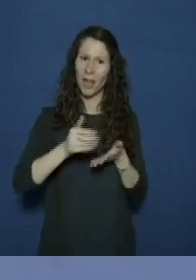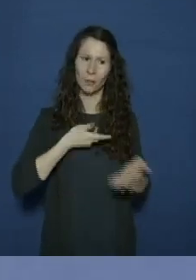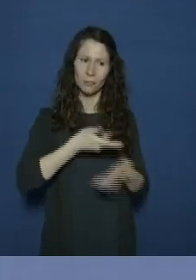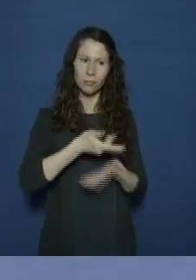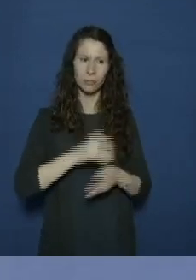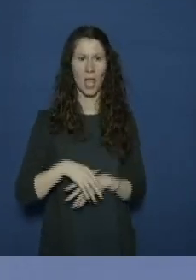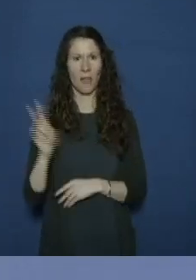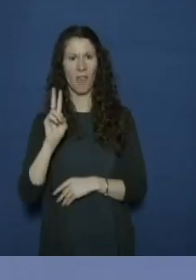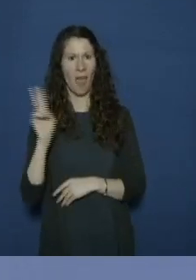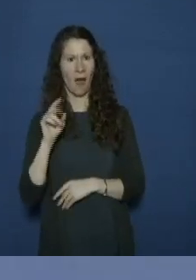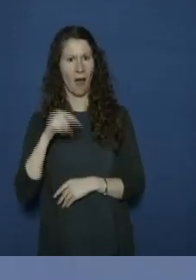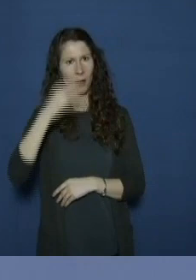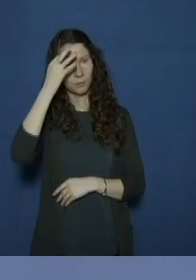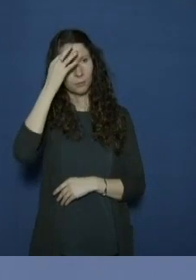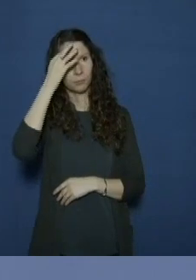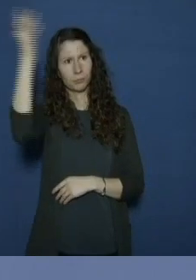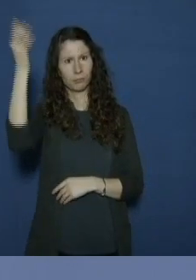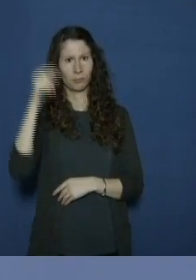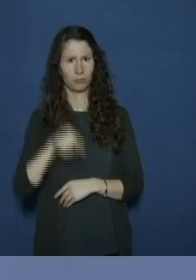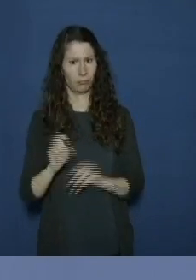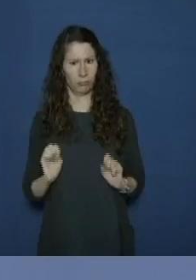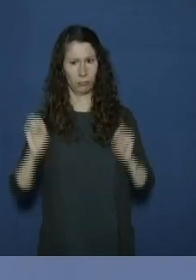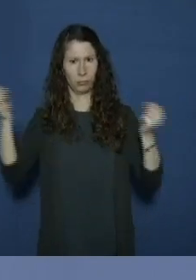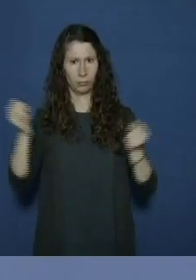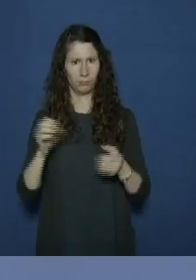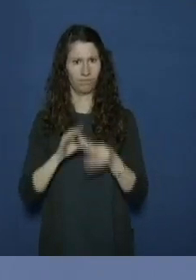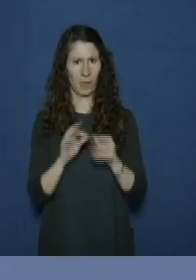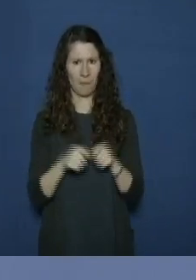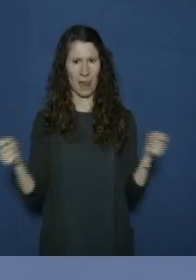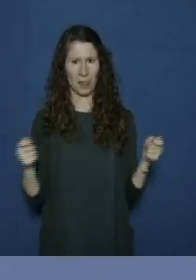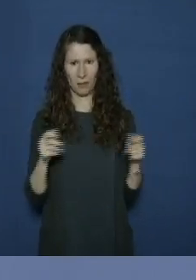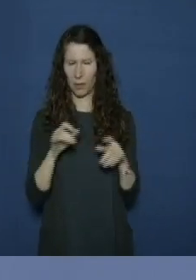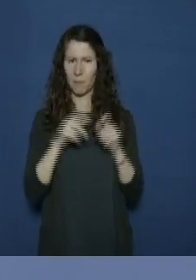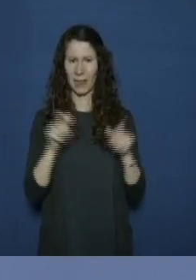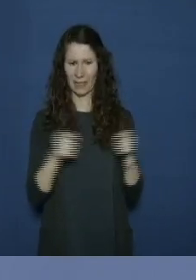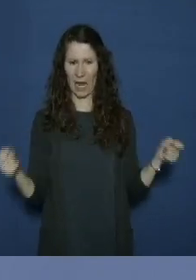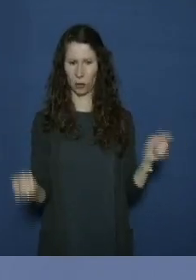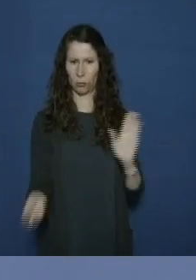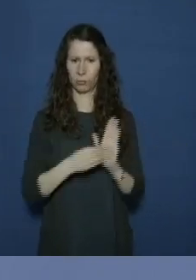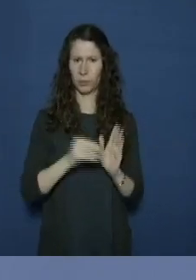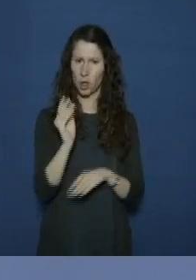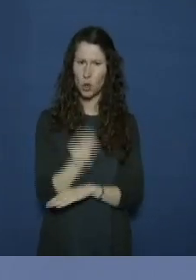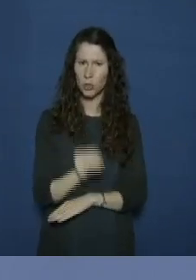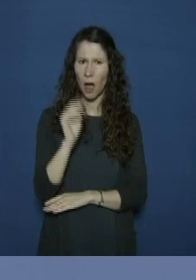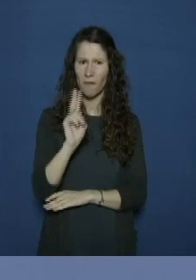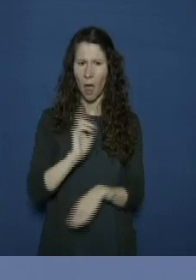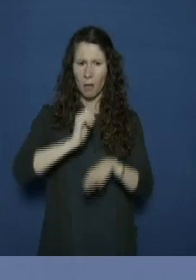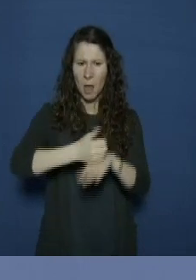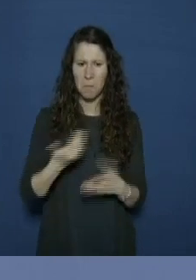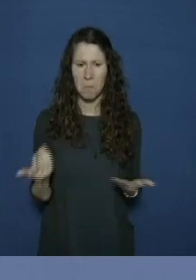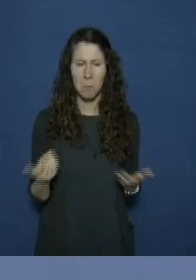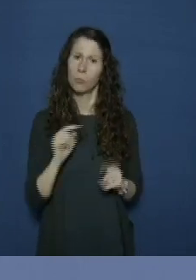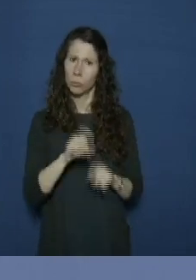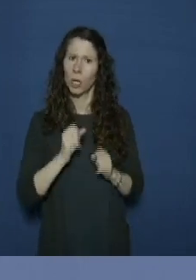jetzt die Initiatoren sind, ein Gespräch miteinander zu führen. Weil ich einfach wahnsinnig wichtig finde, immer wieder aufs